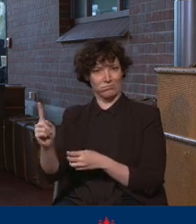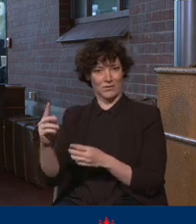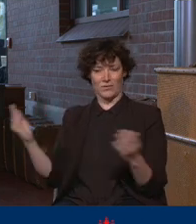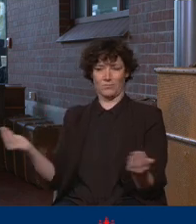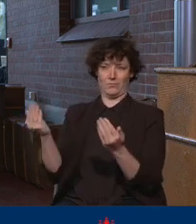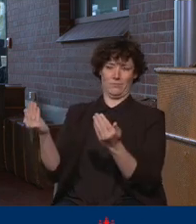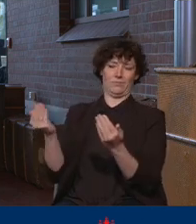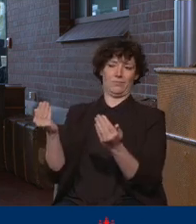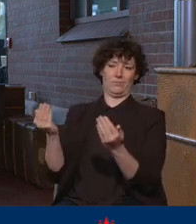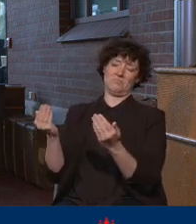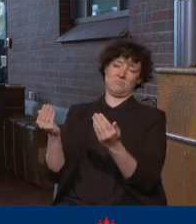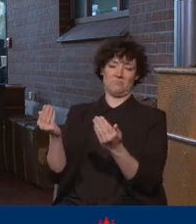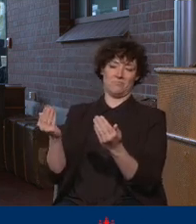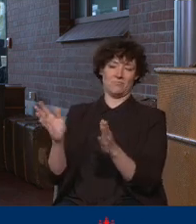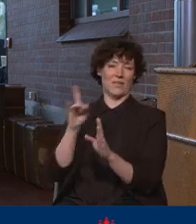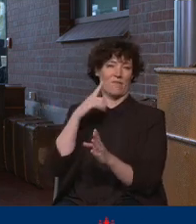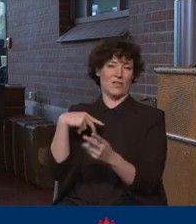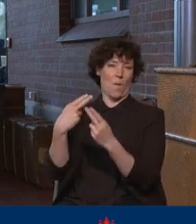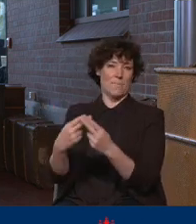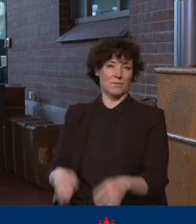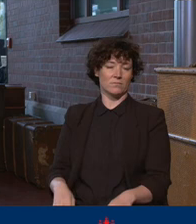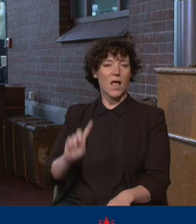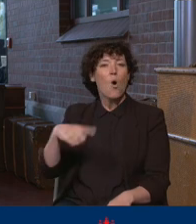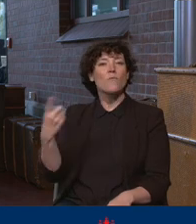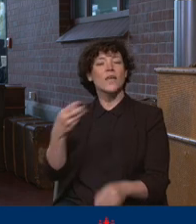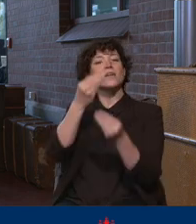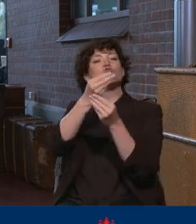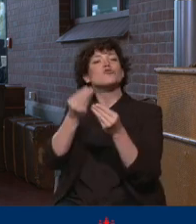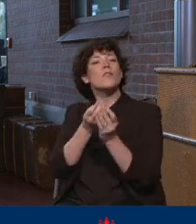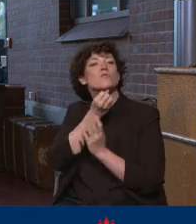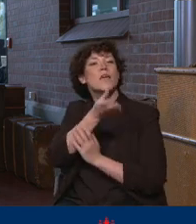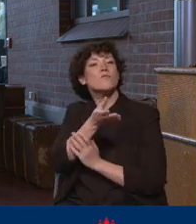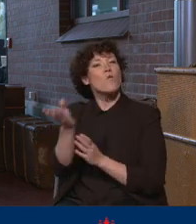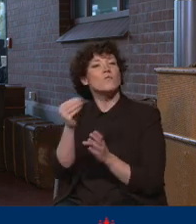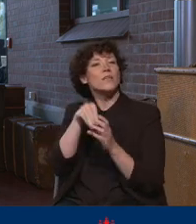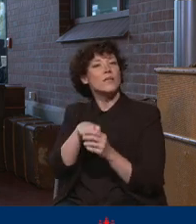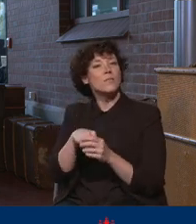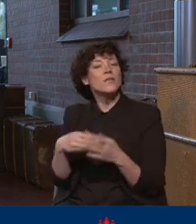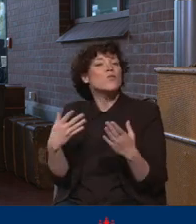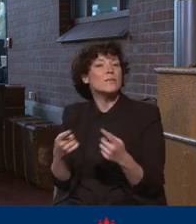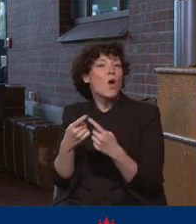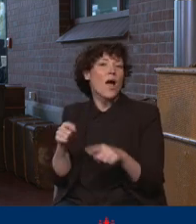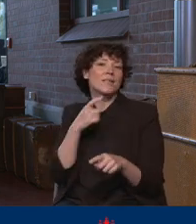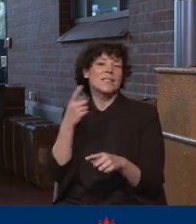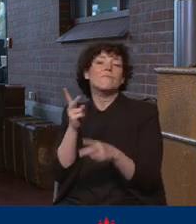den gestaltungs entwürfen nicht vorkommen dass natürlich bei manchen sachen das etwas stabilisiert aber